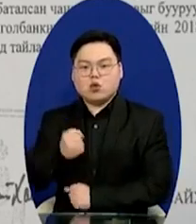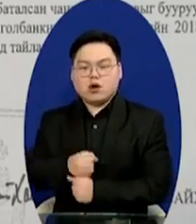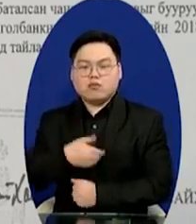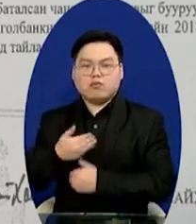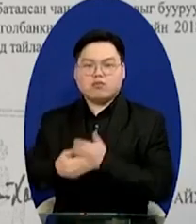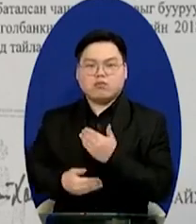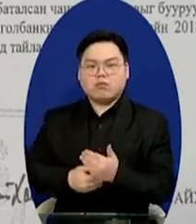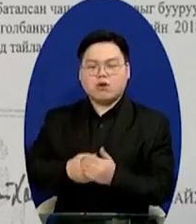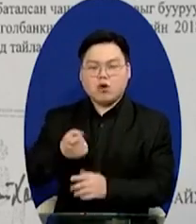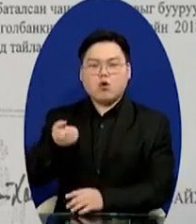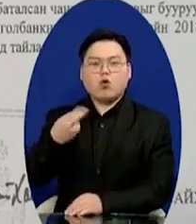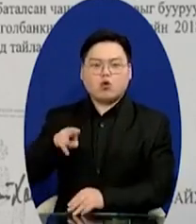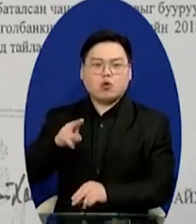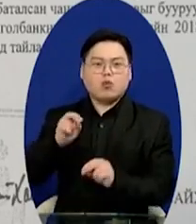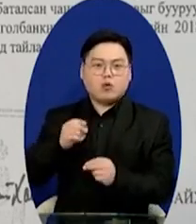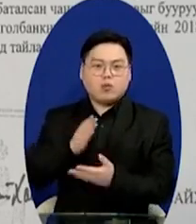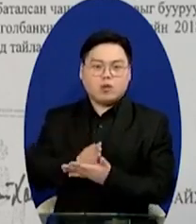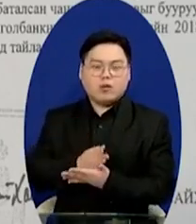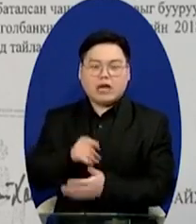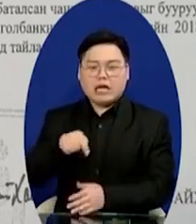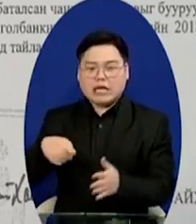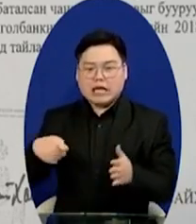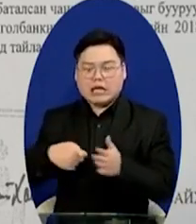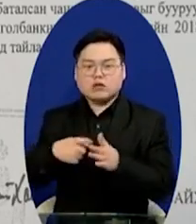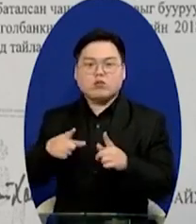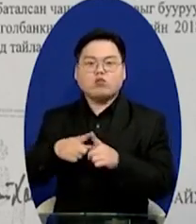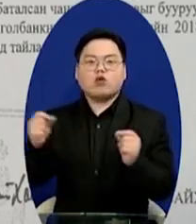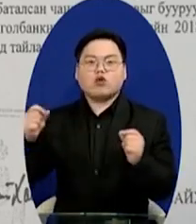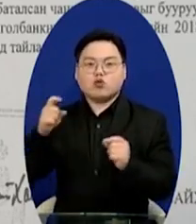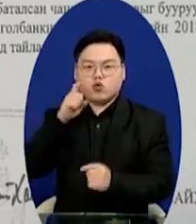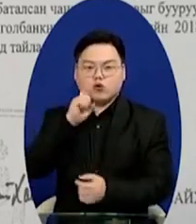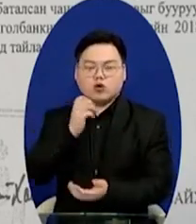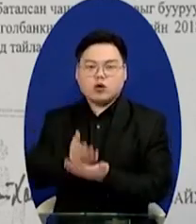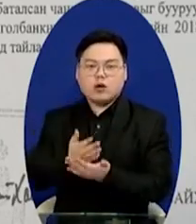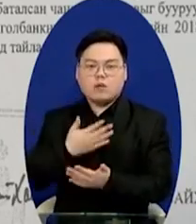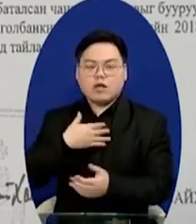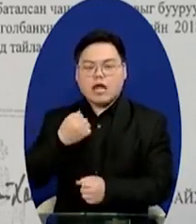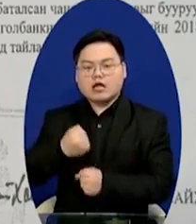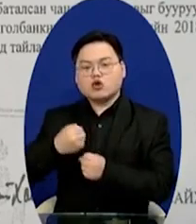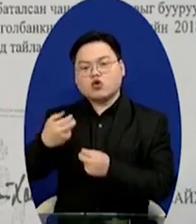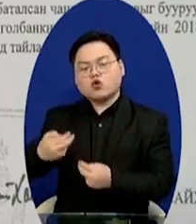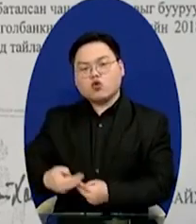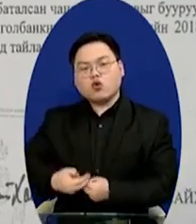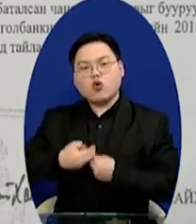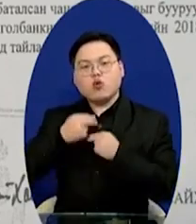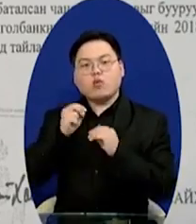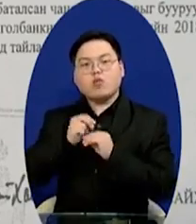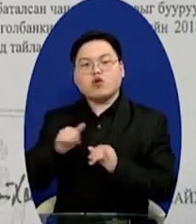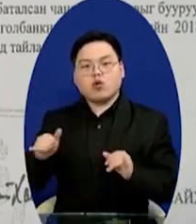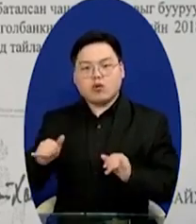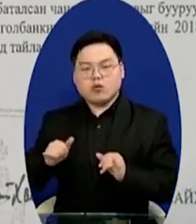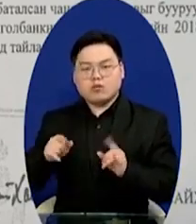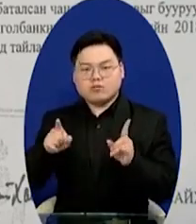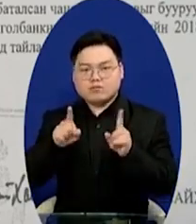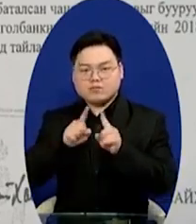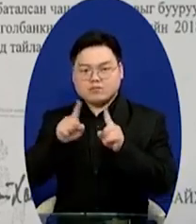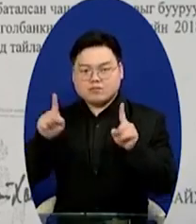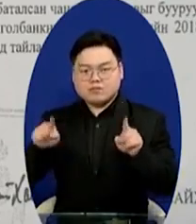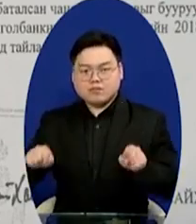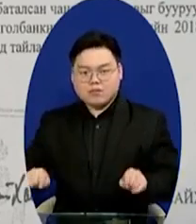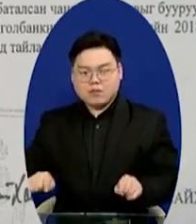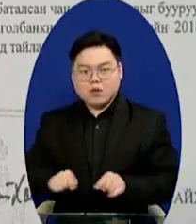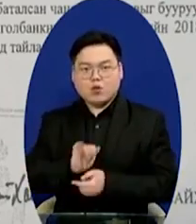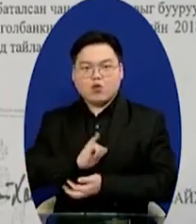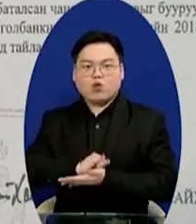учруулж байгаа тул уг хязгаарлалтыг авах талаар тодорхой арга хэмжээ авч бидний ажилд дэмжлэг үзүүлнэ үү гэсэн